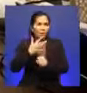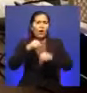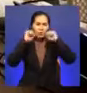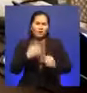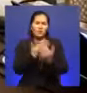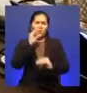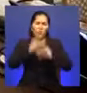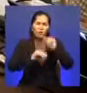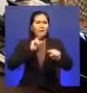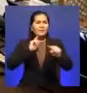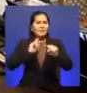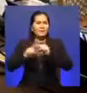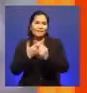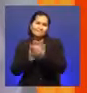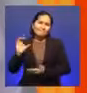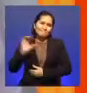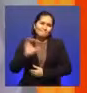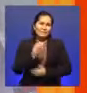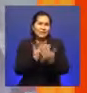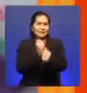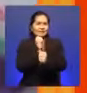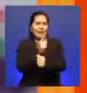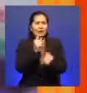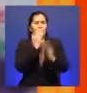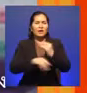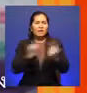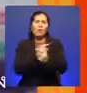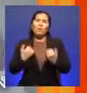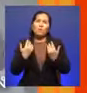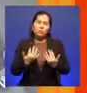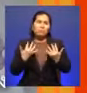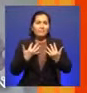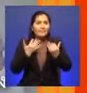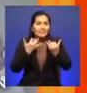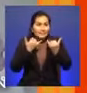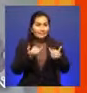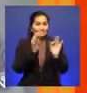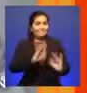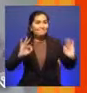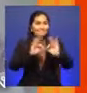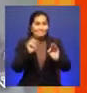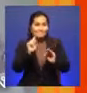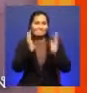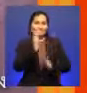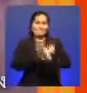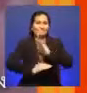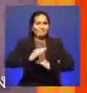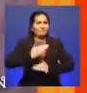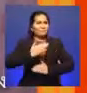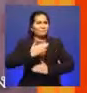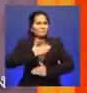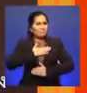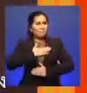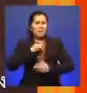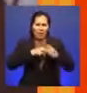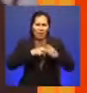บประมาณแผ่นดินเนี่ยมาสนับสนุนงานจ้างงานคนพิการเชิงสังคมเนี่ยมันใช้เวลาเพราะนั้นมีความจำเป็นครับที่คนพิการซึ่งเป็นเจ้า